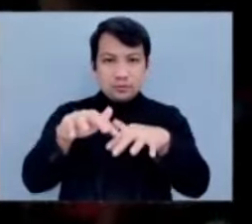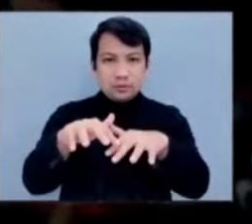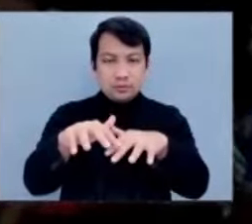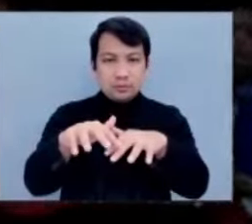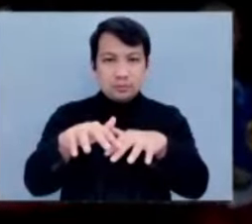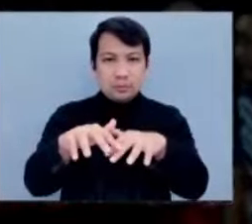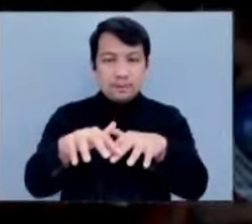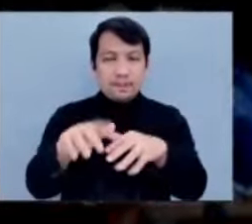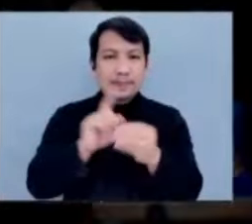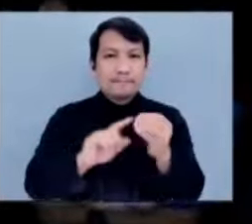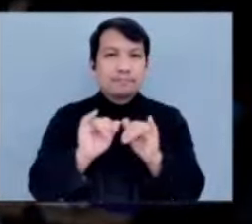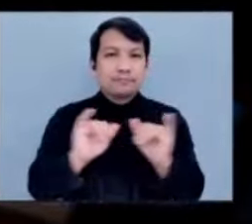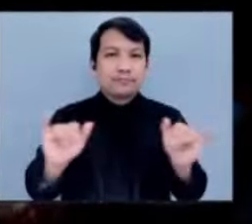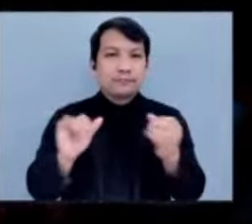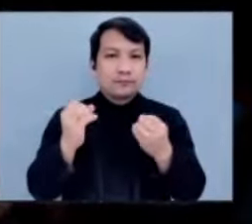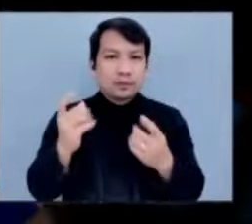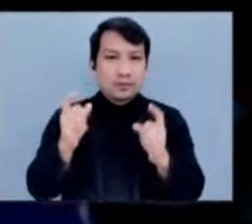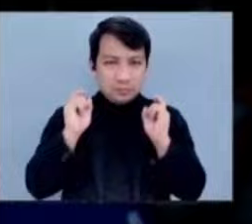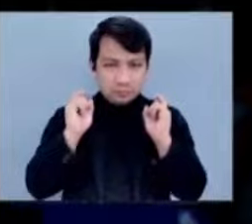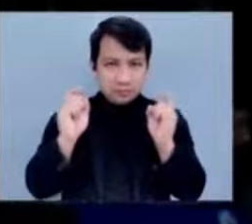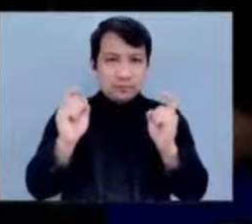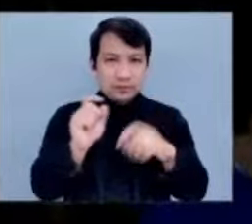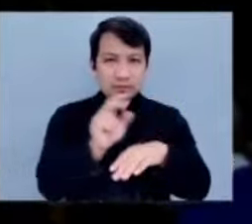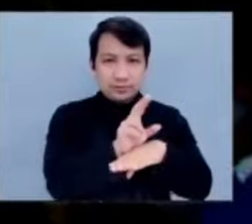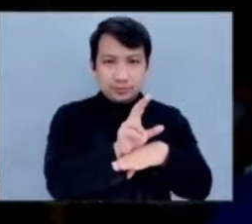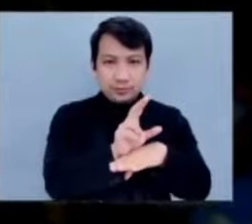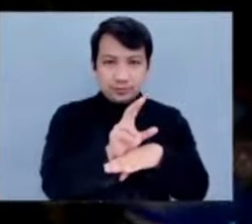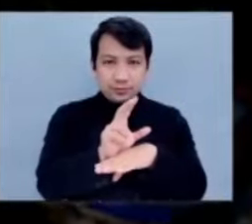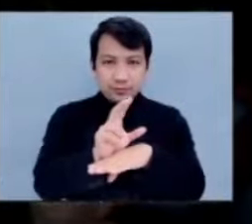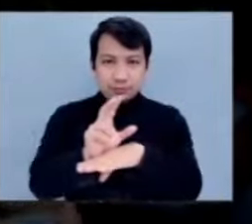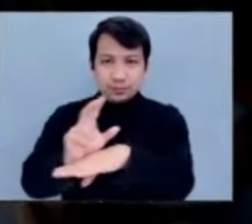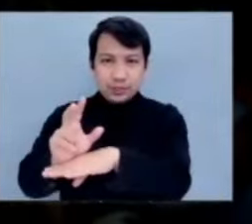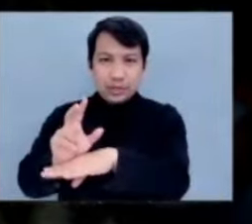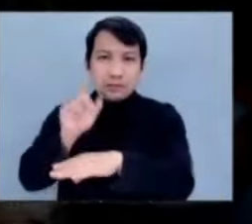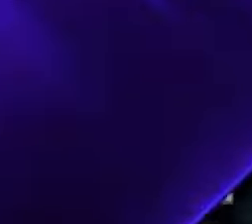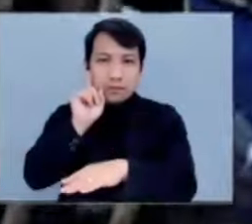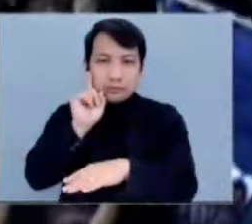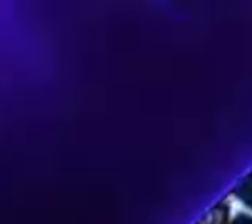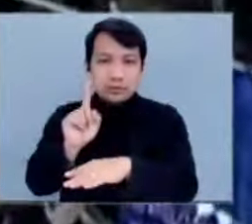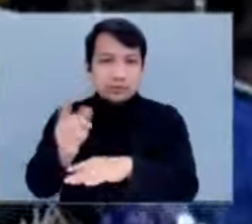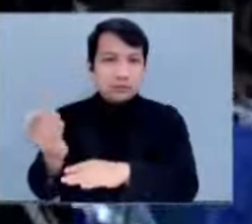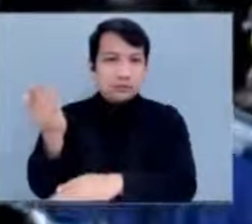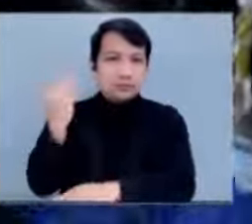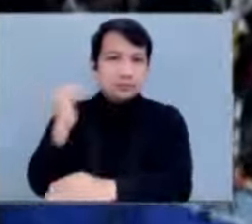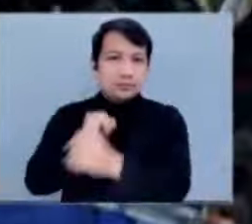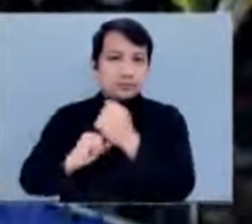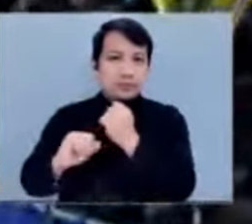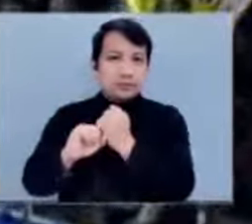rin ang pinakamabilis na traslasyon sa nakalipas na taon.